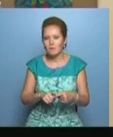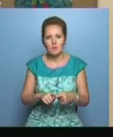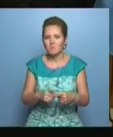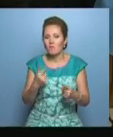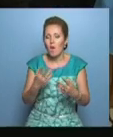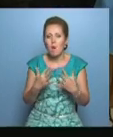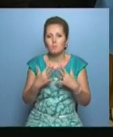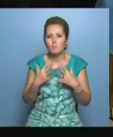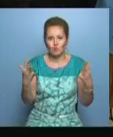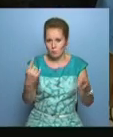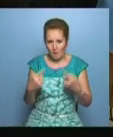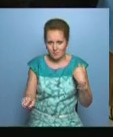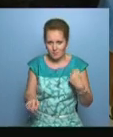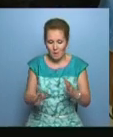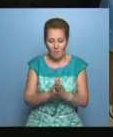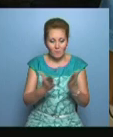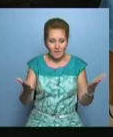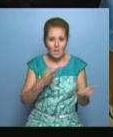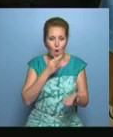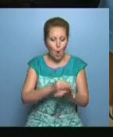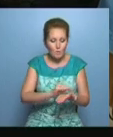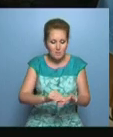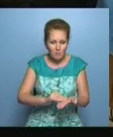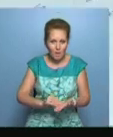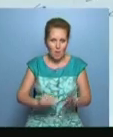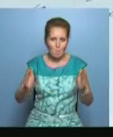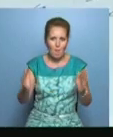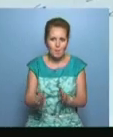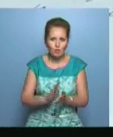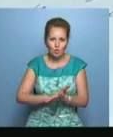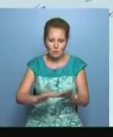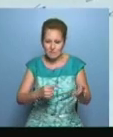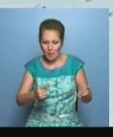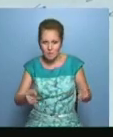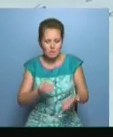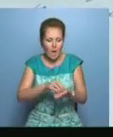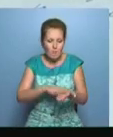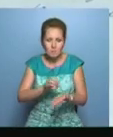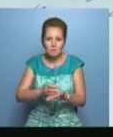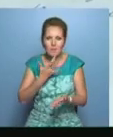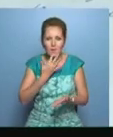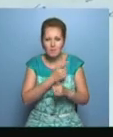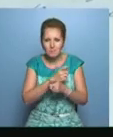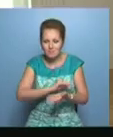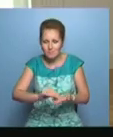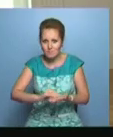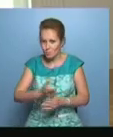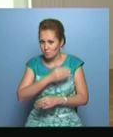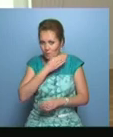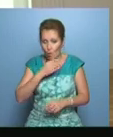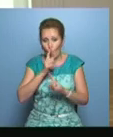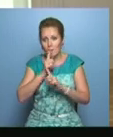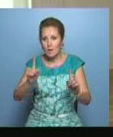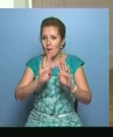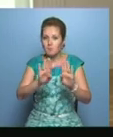разницы. В книге отзывов все меньше чистых страниц, записи на разных языках мира. Гостям показывают уникальные экспонаты, которые раньше